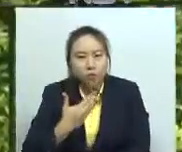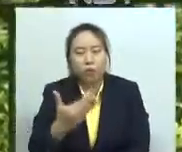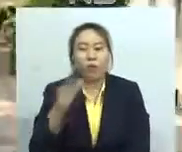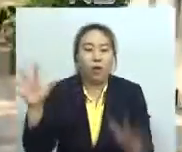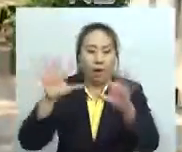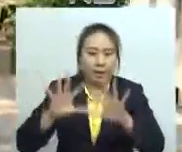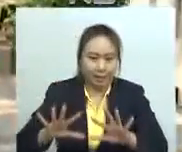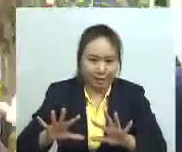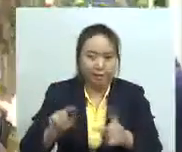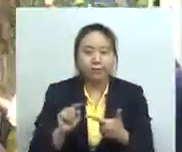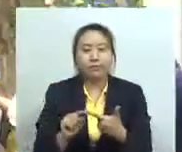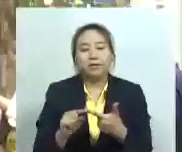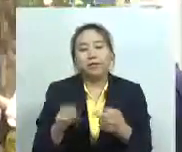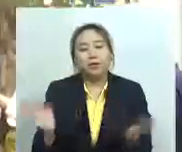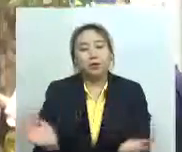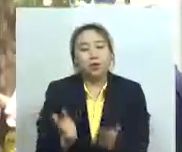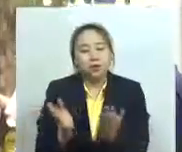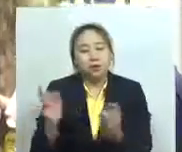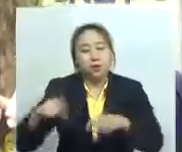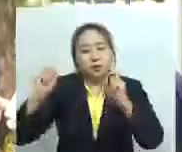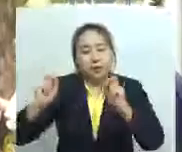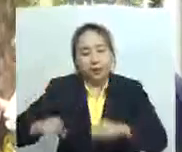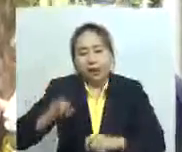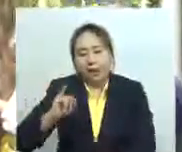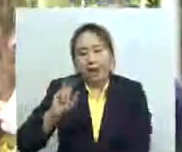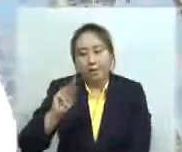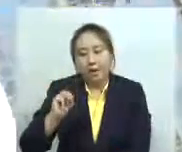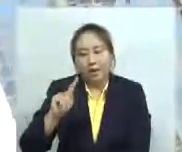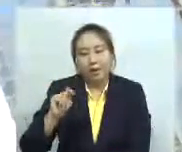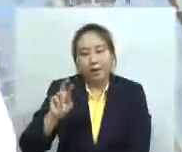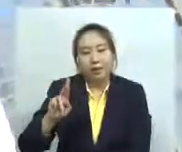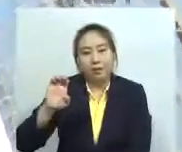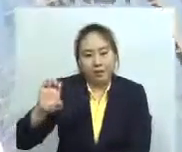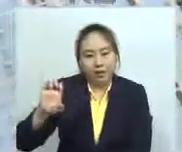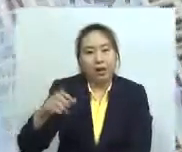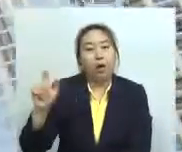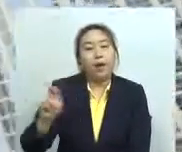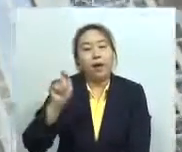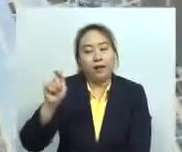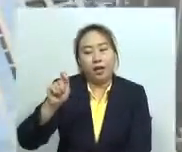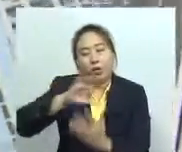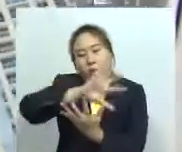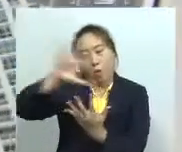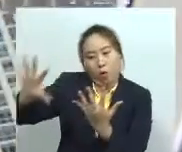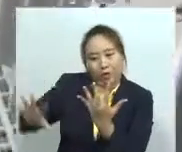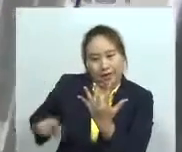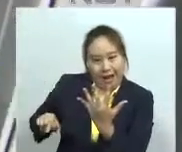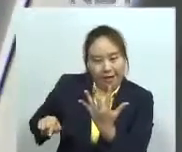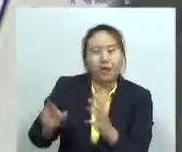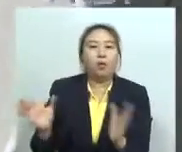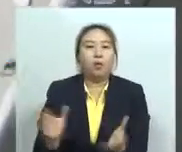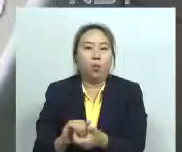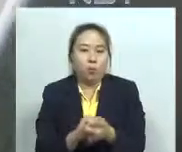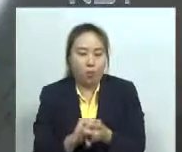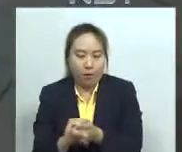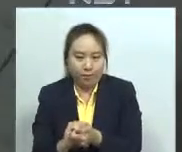คโดยการส่งเสริมหลักการของสนธิสัญญาไมตรีและความร่วมมือในเอเชียตะวันออกเฉียงใต้การส่งเสริมการพัฒ